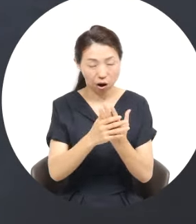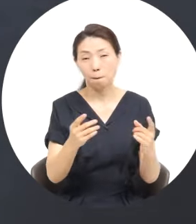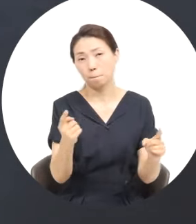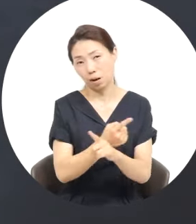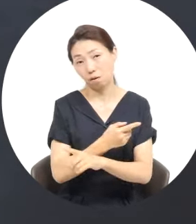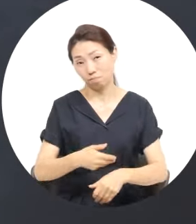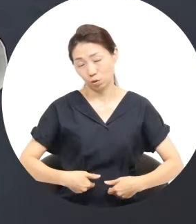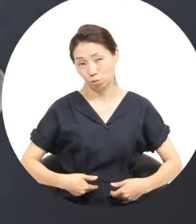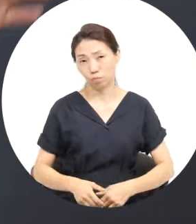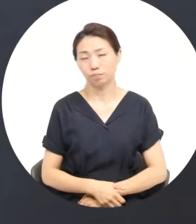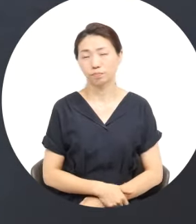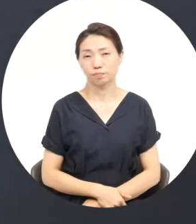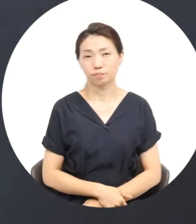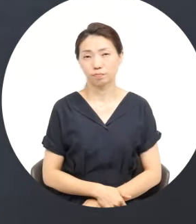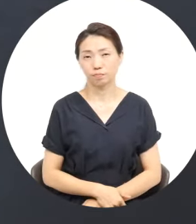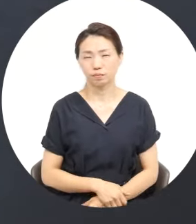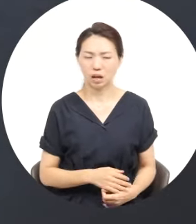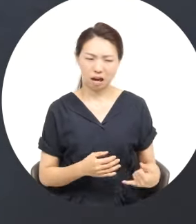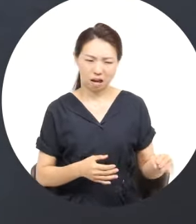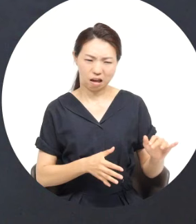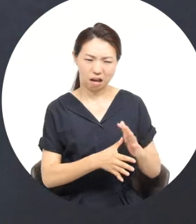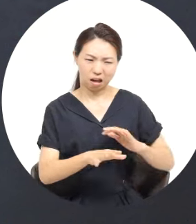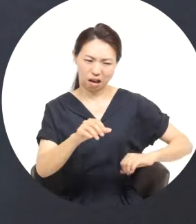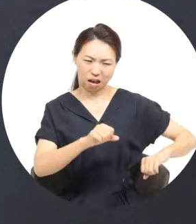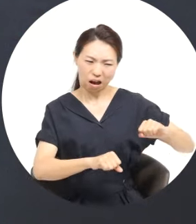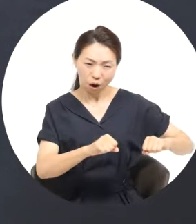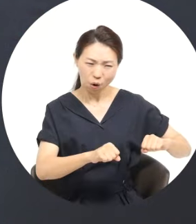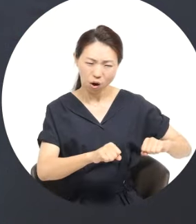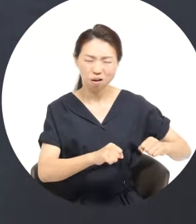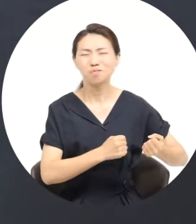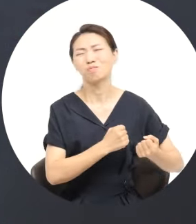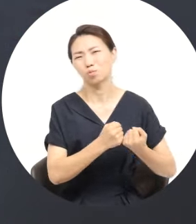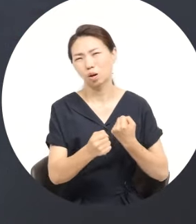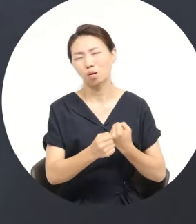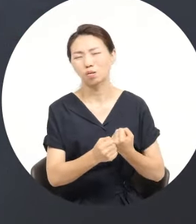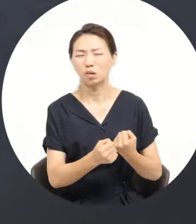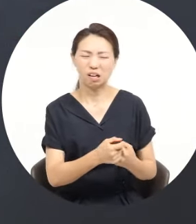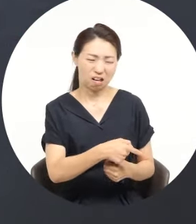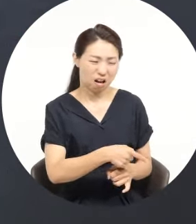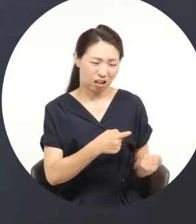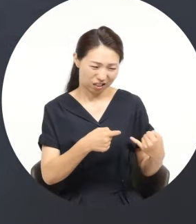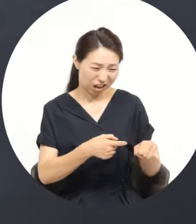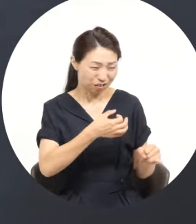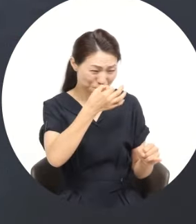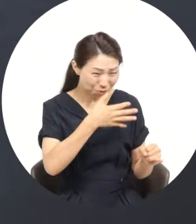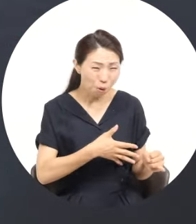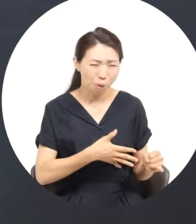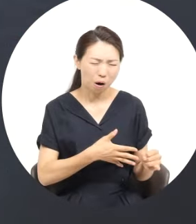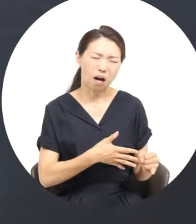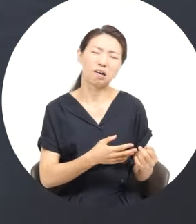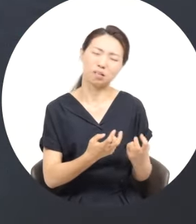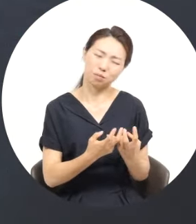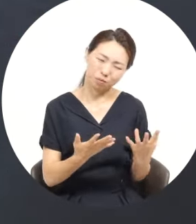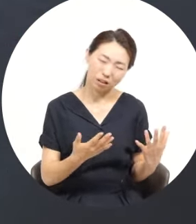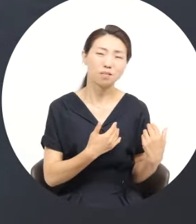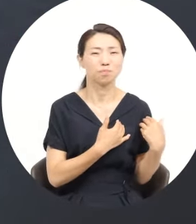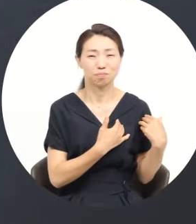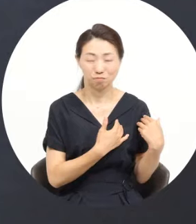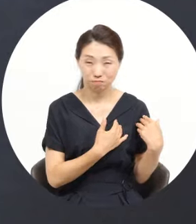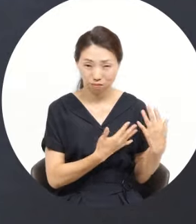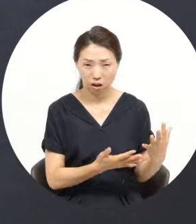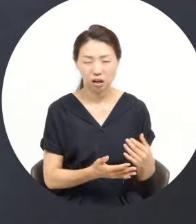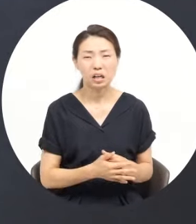된다. 아이가 어떤 행패를 피워도 아이고 얼마나 힘들었으면 애가 저렇겠나. 아이고. 그러니까 내가